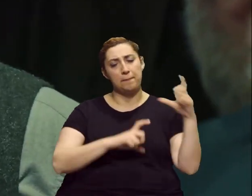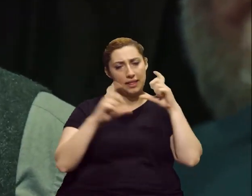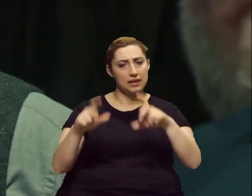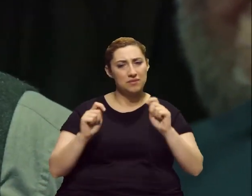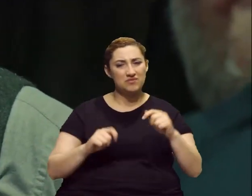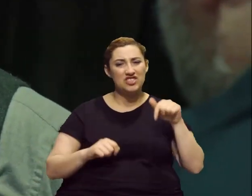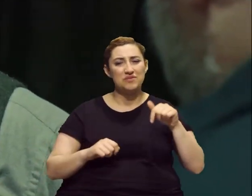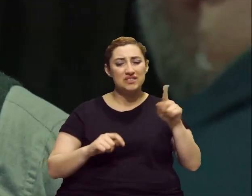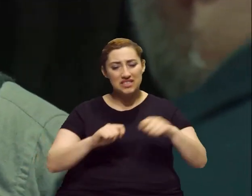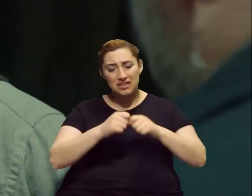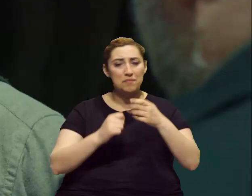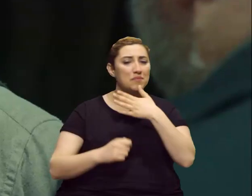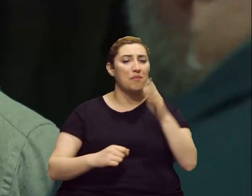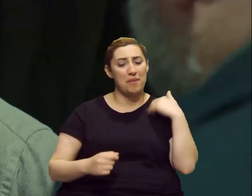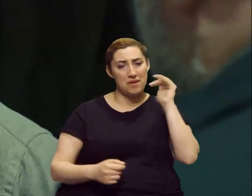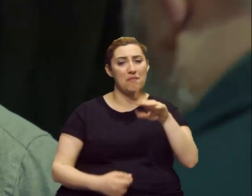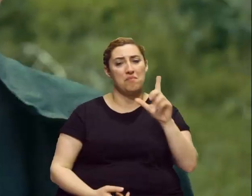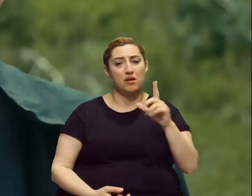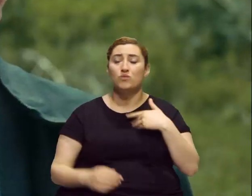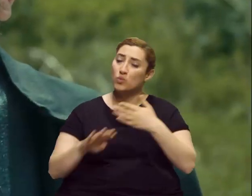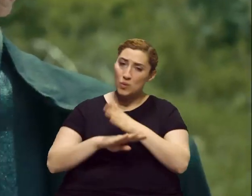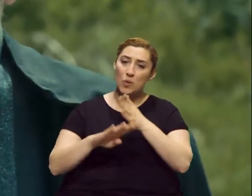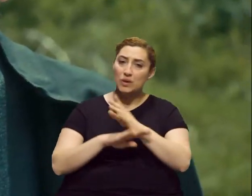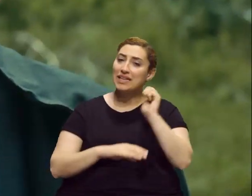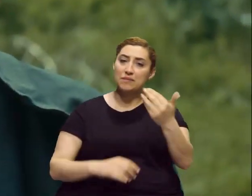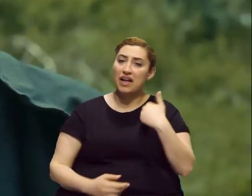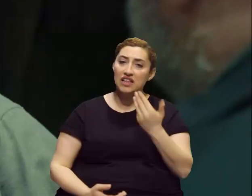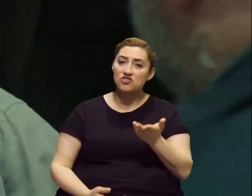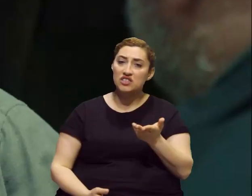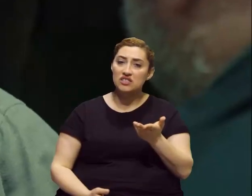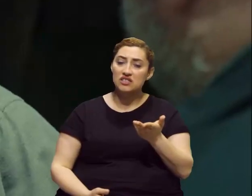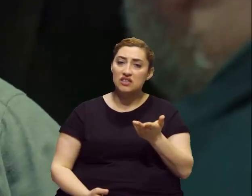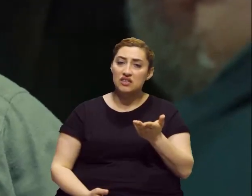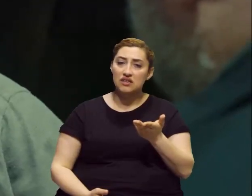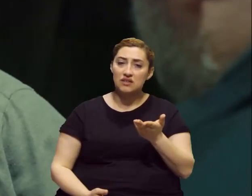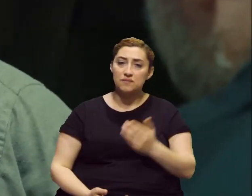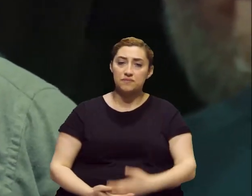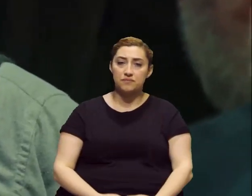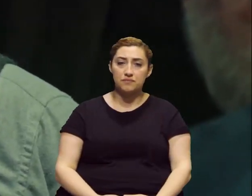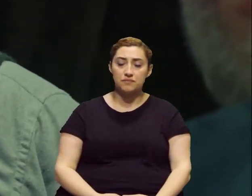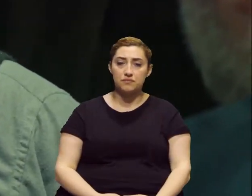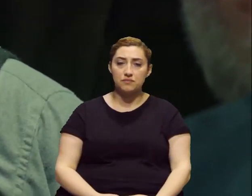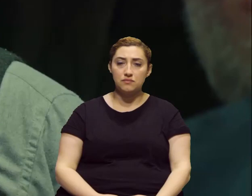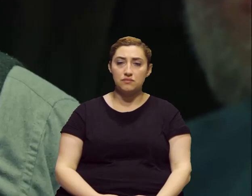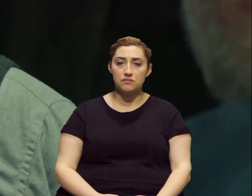gelirim. Şimdi siz takamazsınız orada, benim gelmem lazım. Doğru diyorsun. Ne zaman gelirsin? Rıza köstekli saatine baktı.